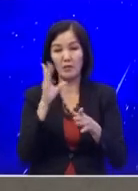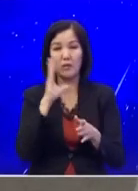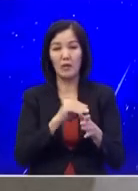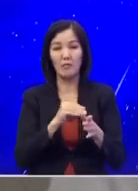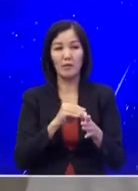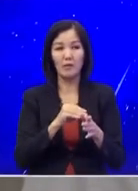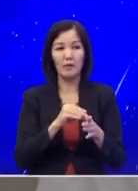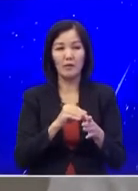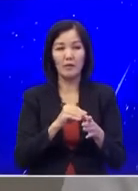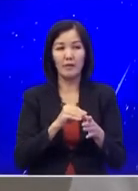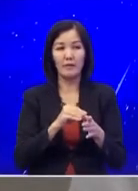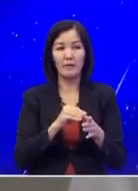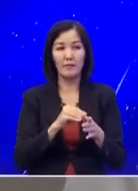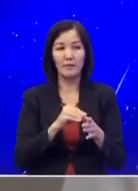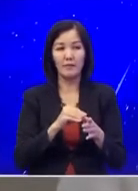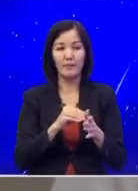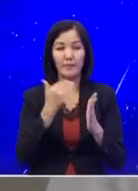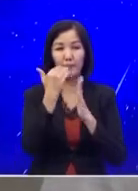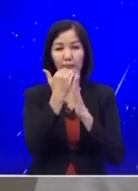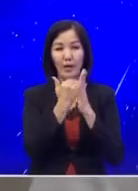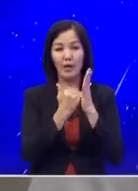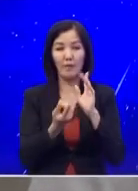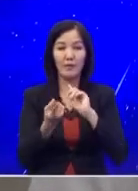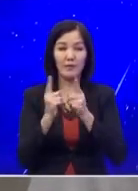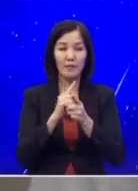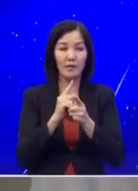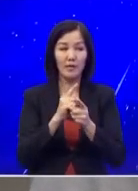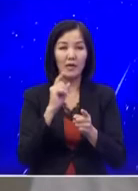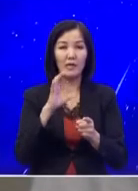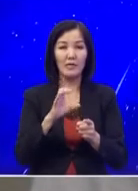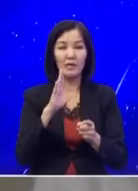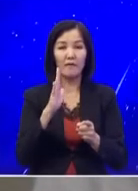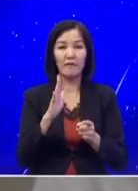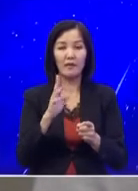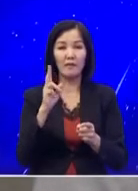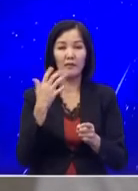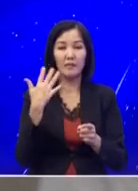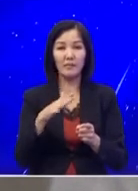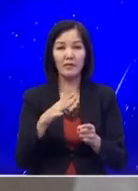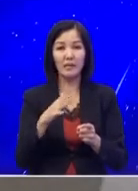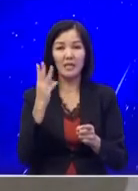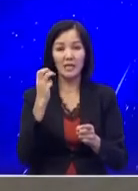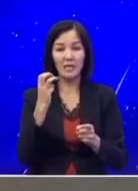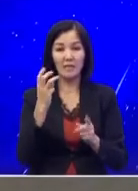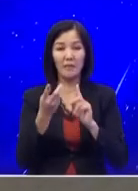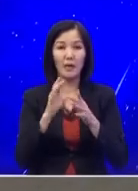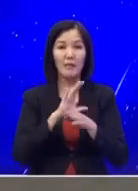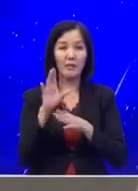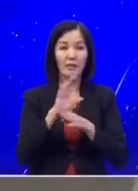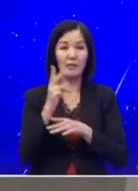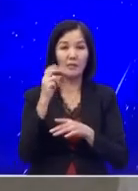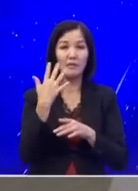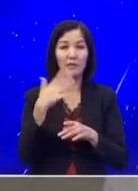рамках инвестиционной программы был заменен насос АЦВ-255 на 30 производительностью